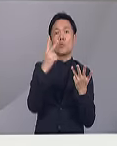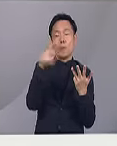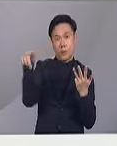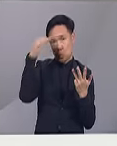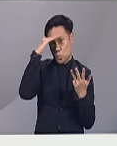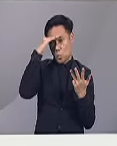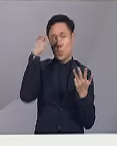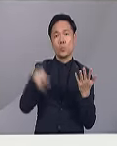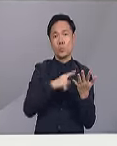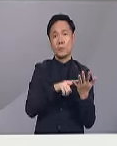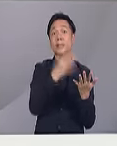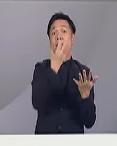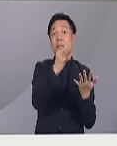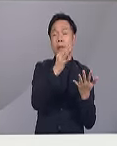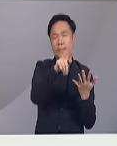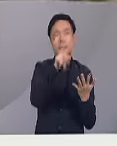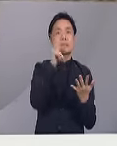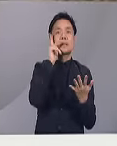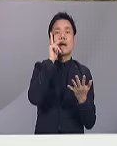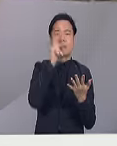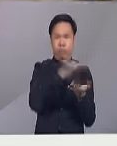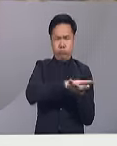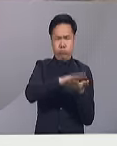Johor dan 19 operasi di Kedah.